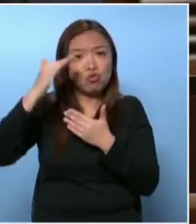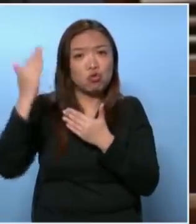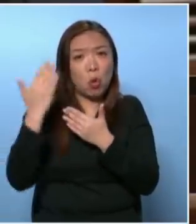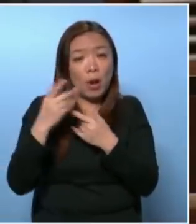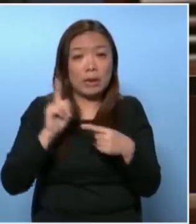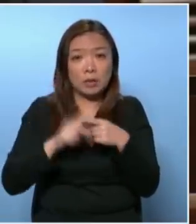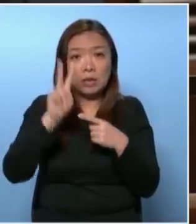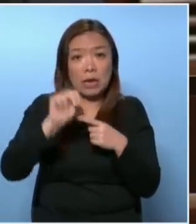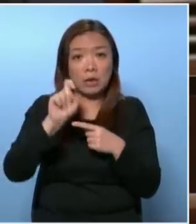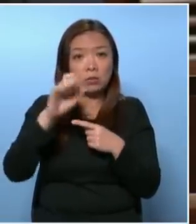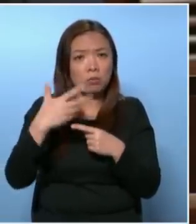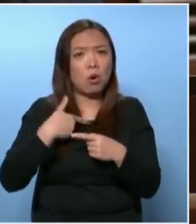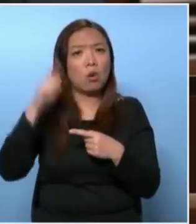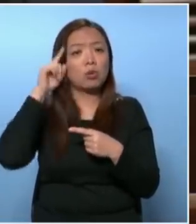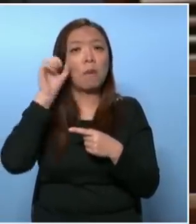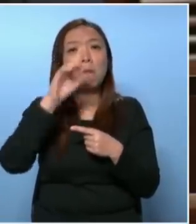N95，